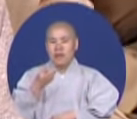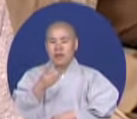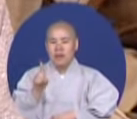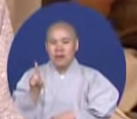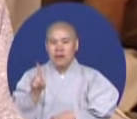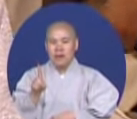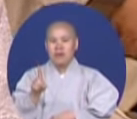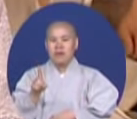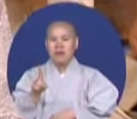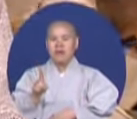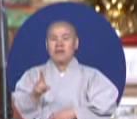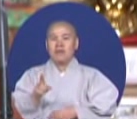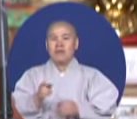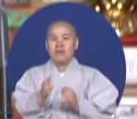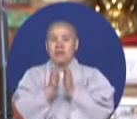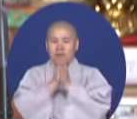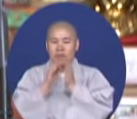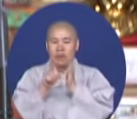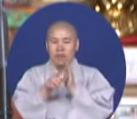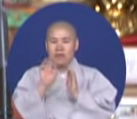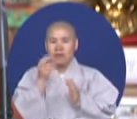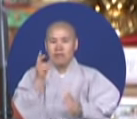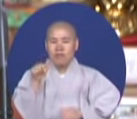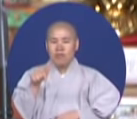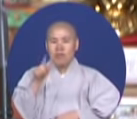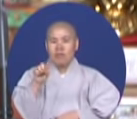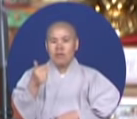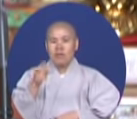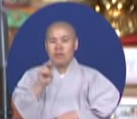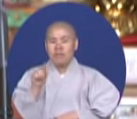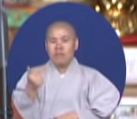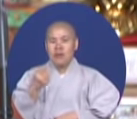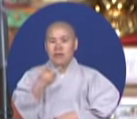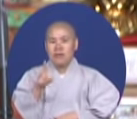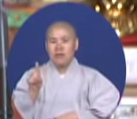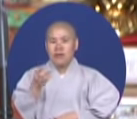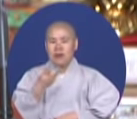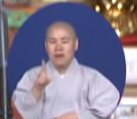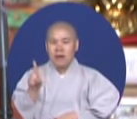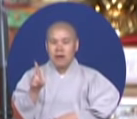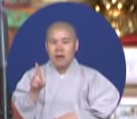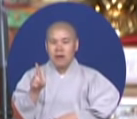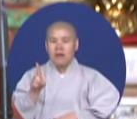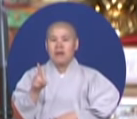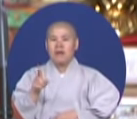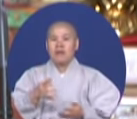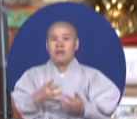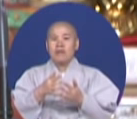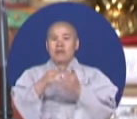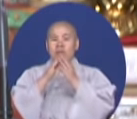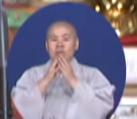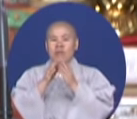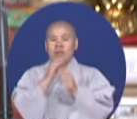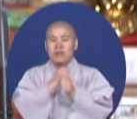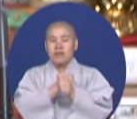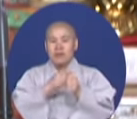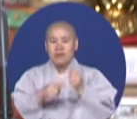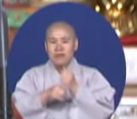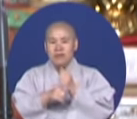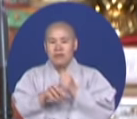그래서 이제 불공할 때 보면 요건 만다라, 이렇게 만다라를 세우고자 한다.